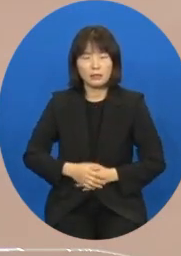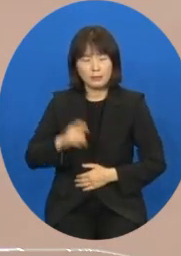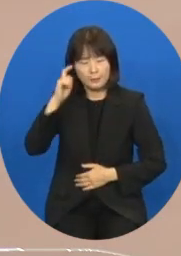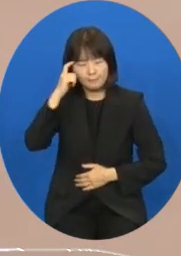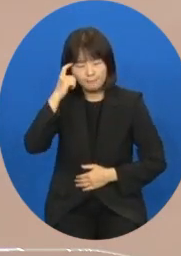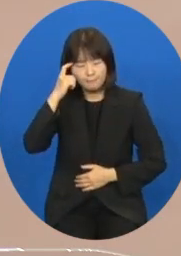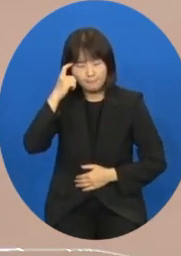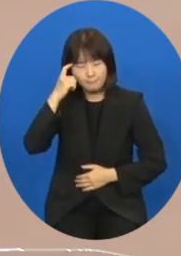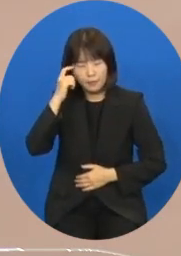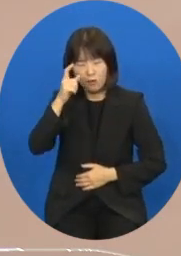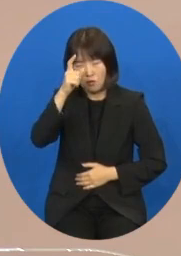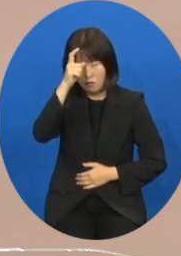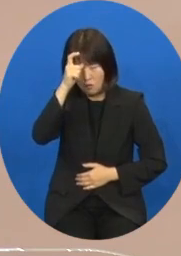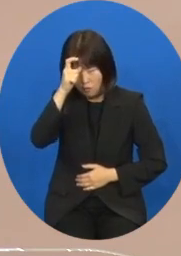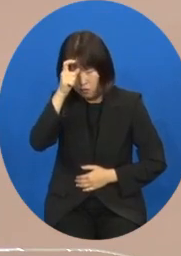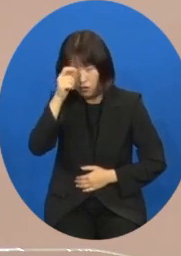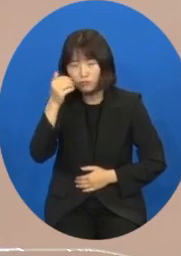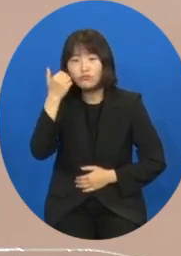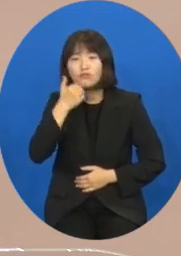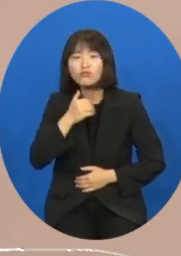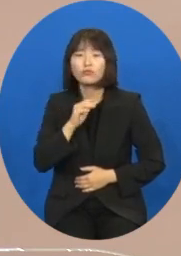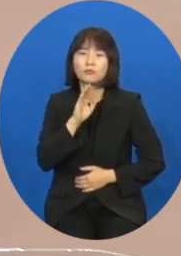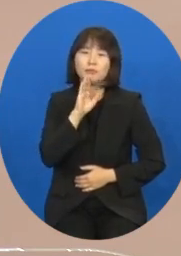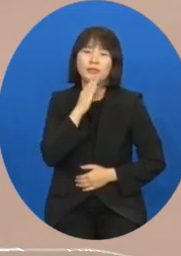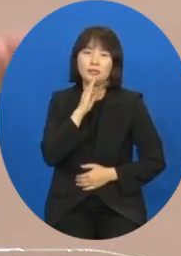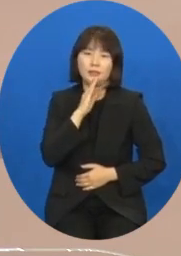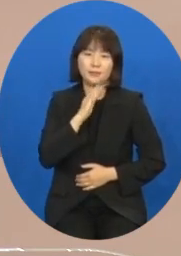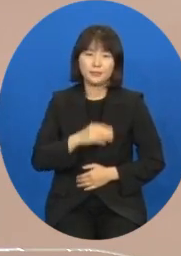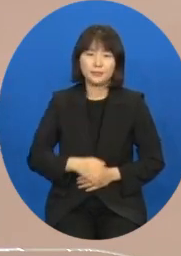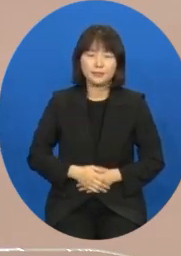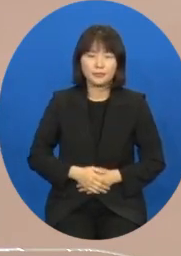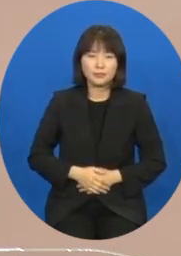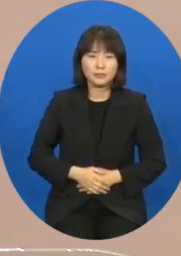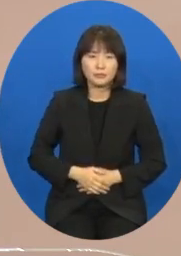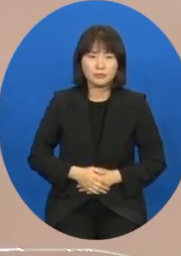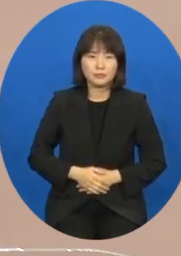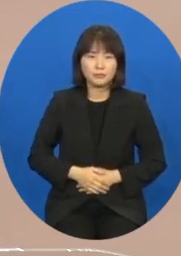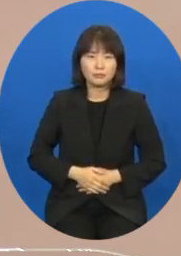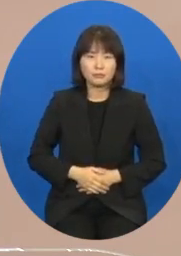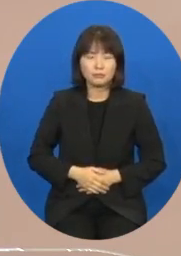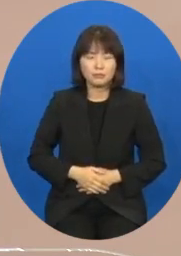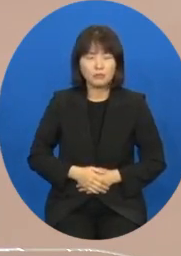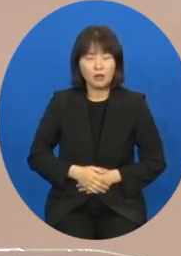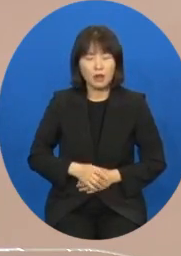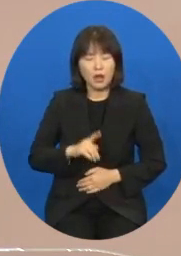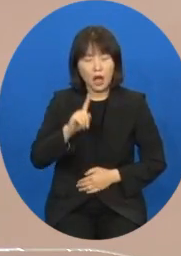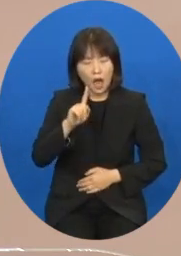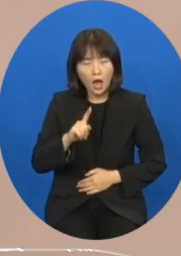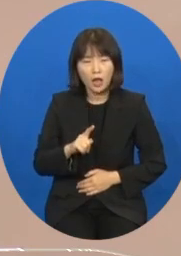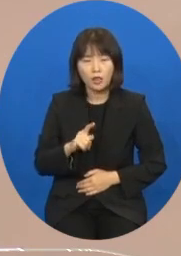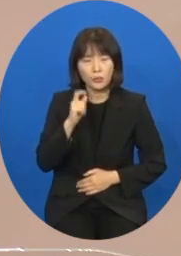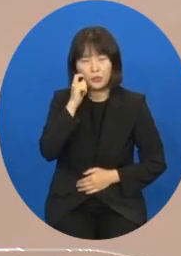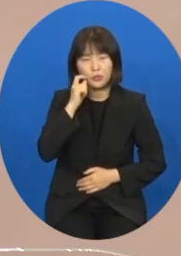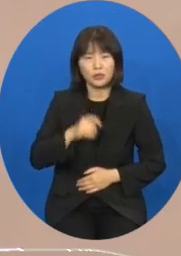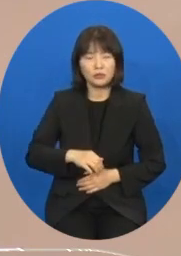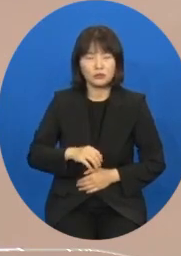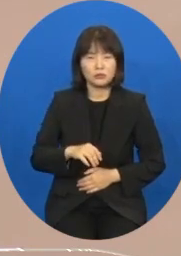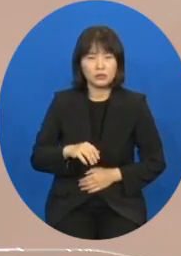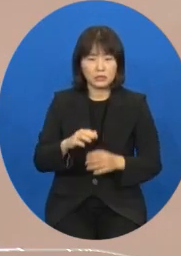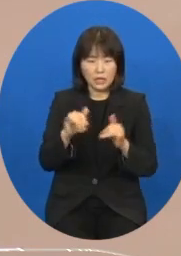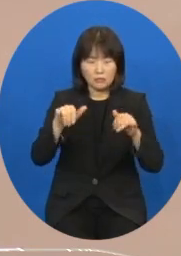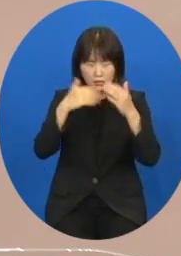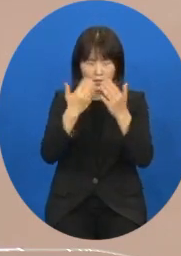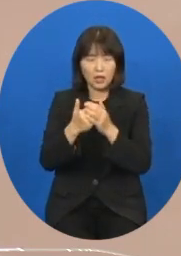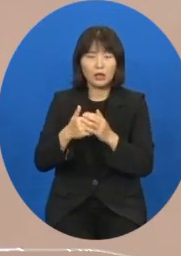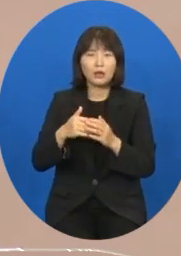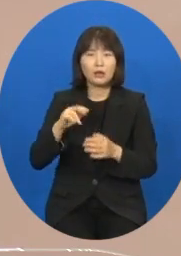생각하고 고집했던 사람이 빌립이었어요. 아무것도 할 수 없다는 겁니다. 그냥 돌려보내세요. 가서 밥 먹고